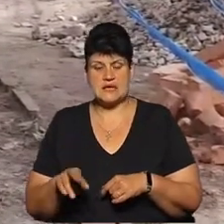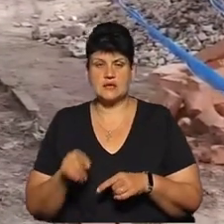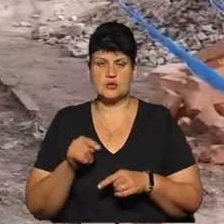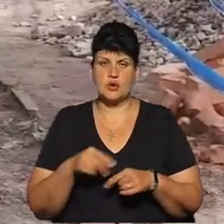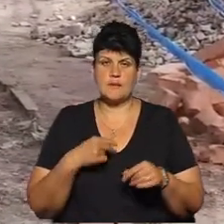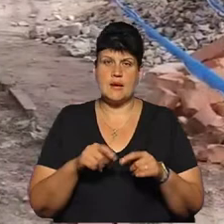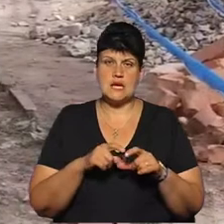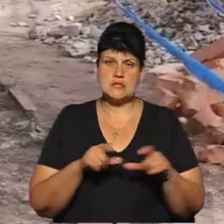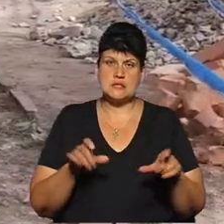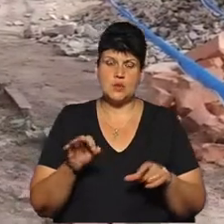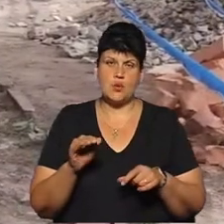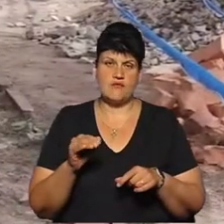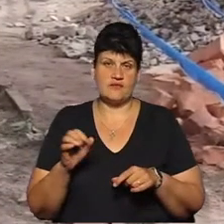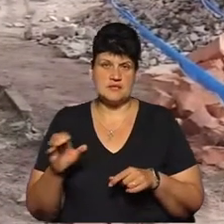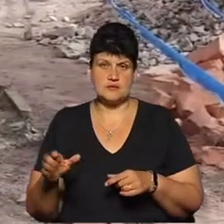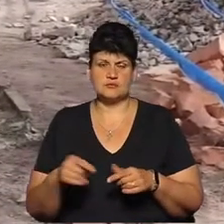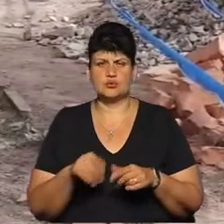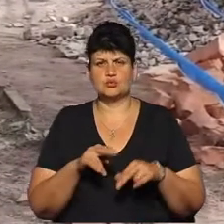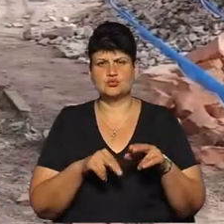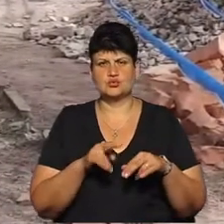офіси, то якась будова.